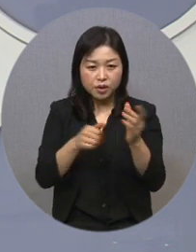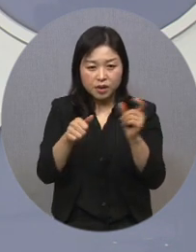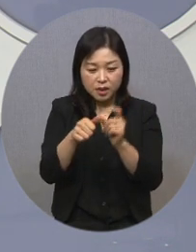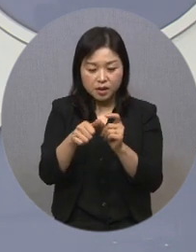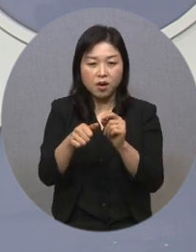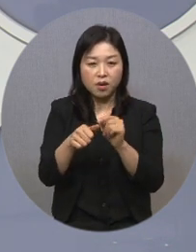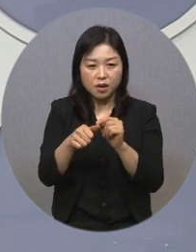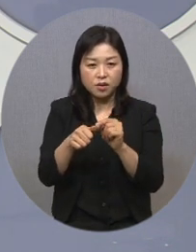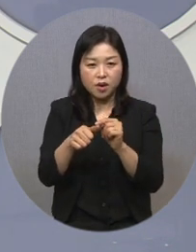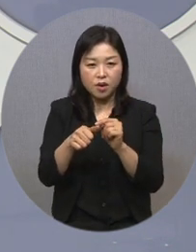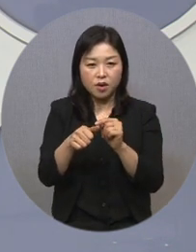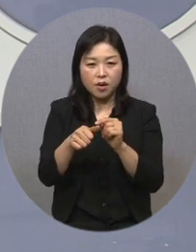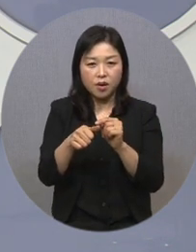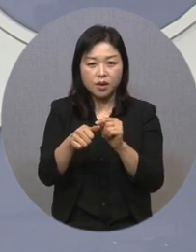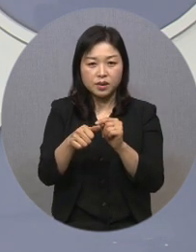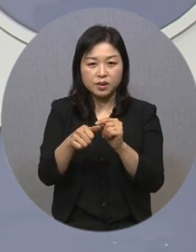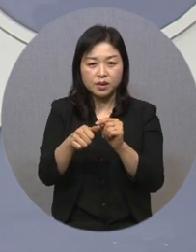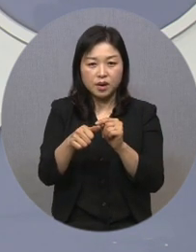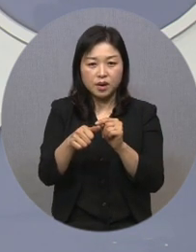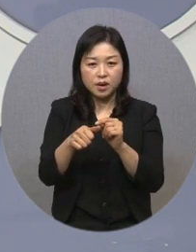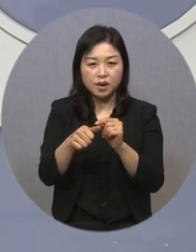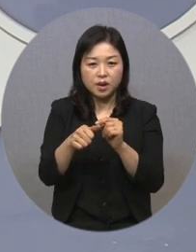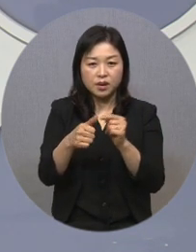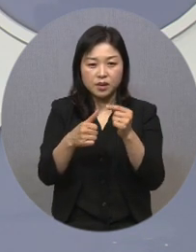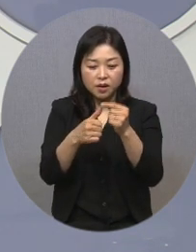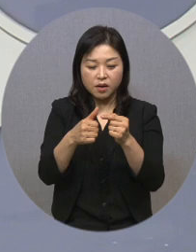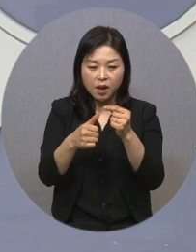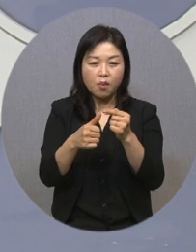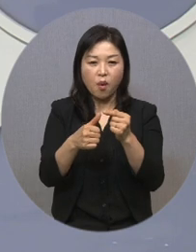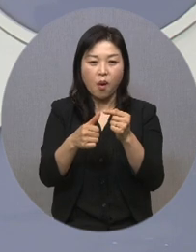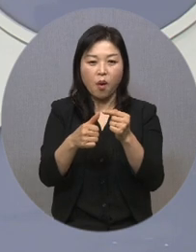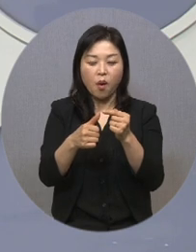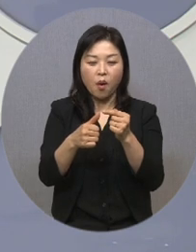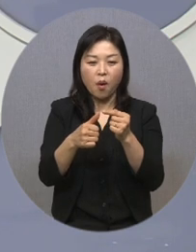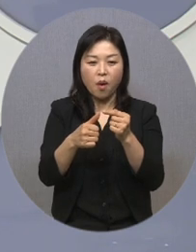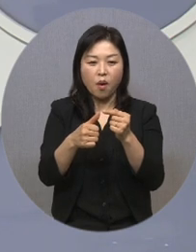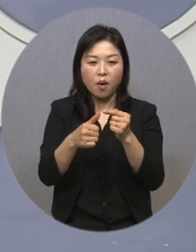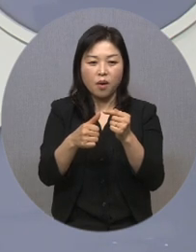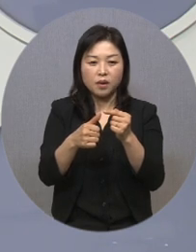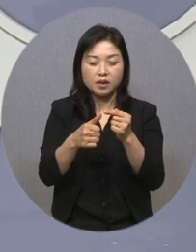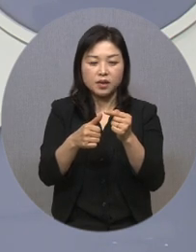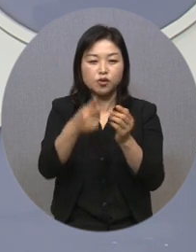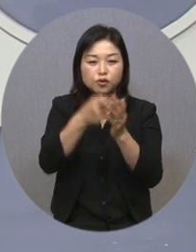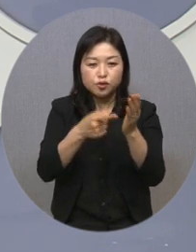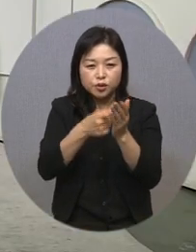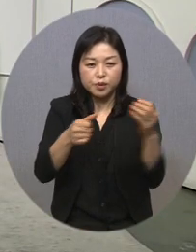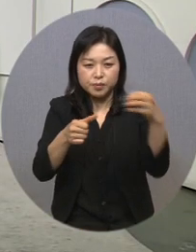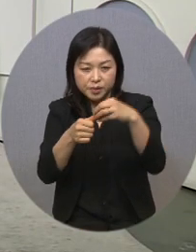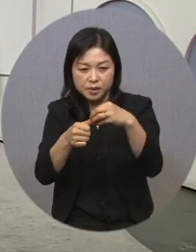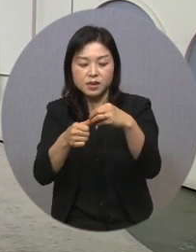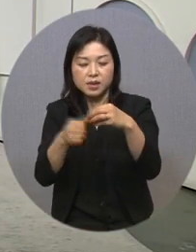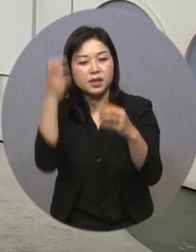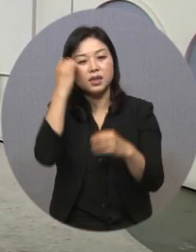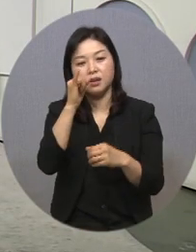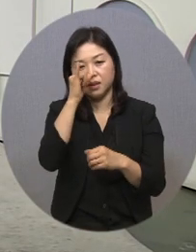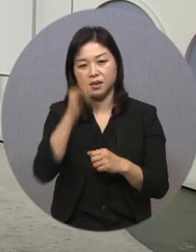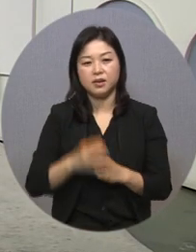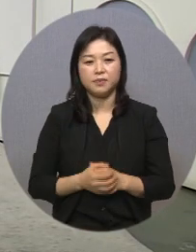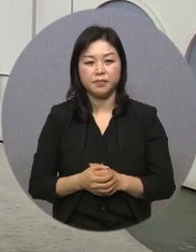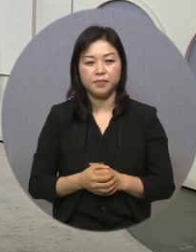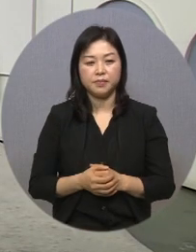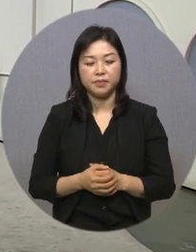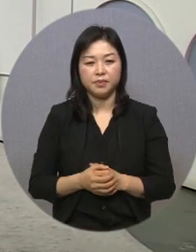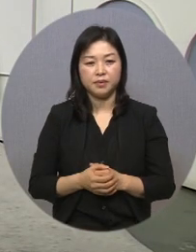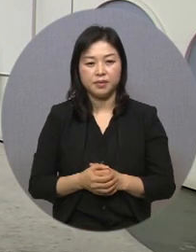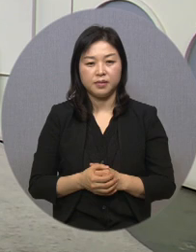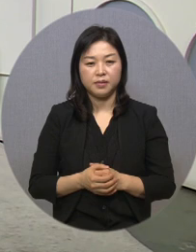솜털이 있습니다. 그러니까 어디에 이식을 받은? 네네, 이식 수술을 받은 이런 기억인데 그때